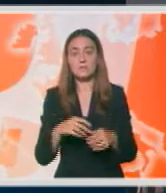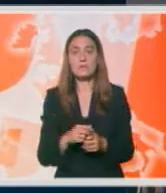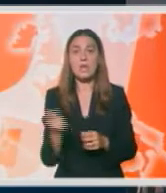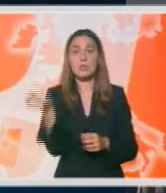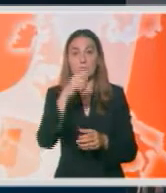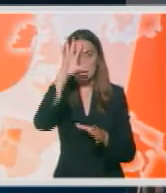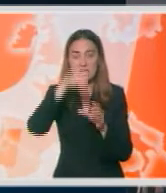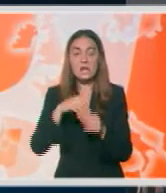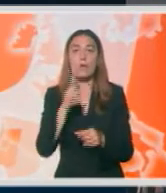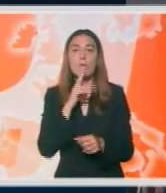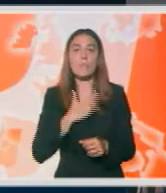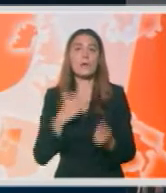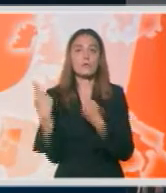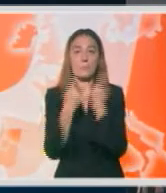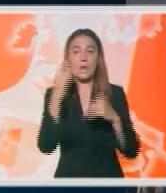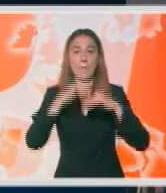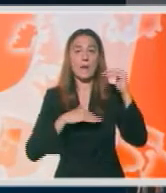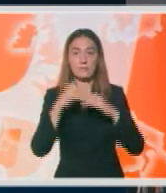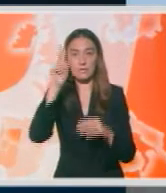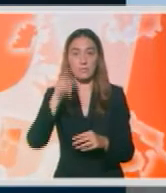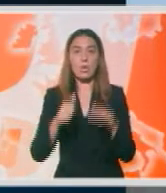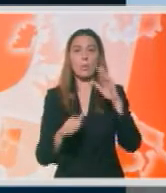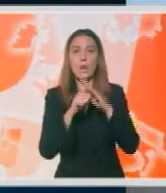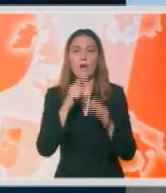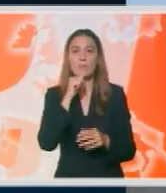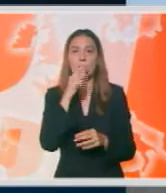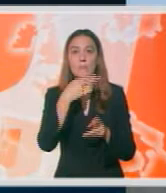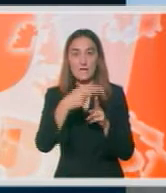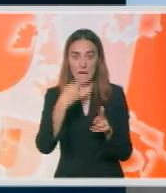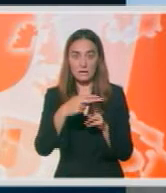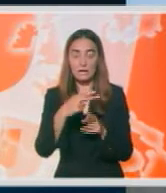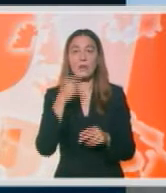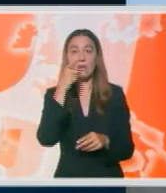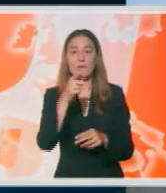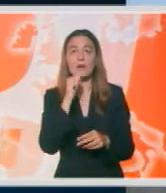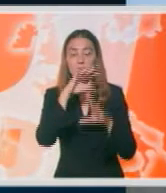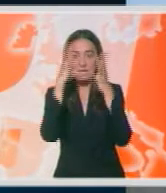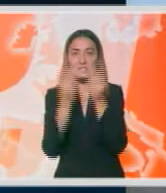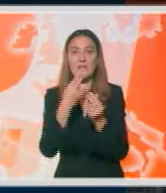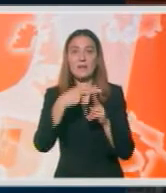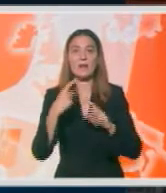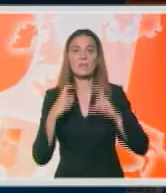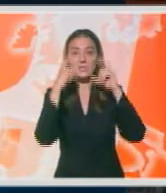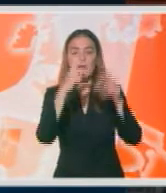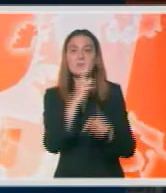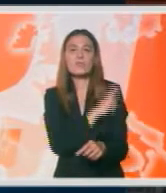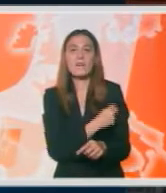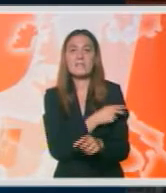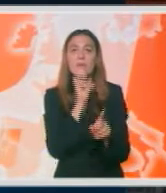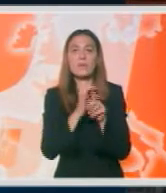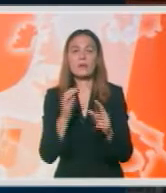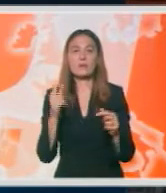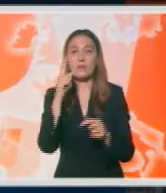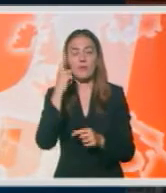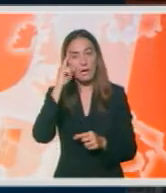Kupovina stana koja je u našim uslovima praktično moguća uglavnom posredstvom kredita tako postaje za sve kreditno zaduženo u švajcarskim francima noćna